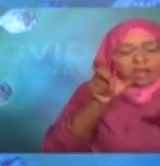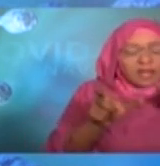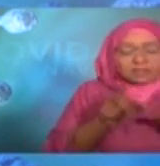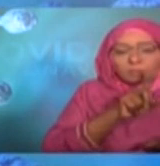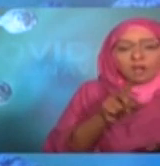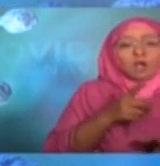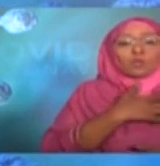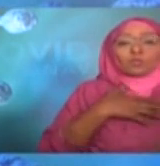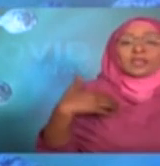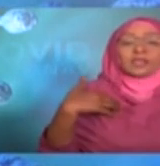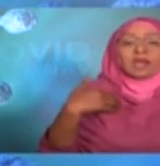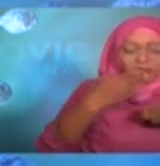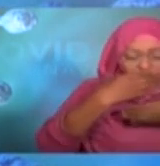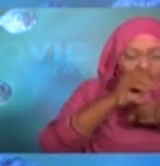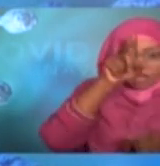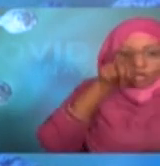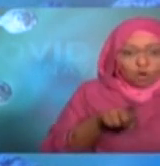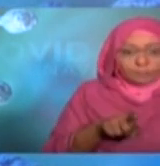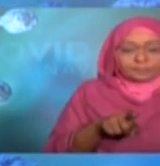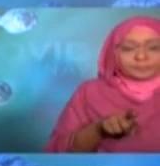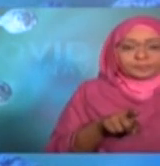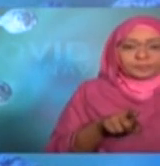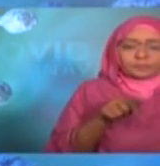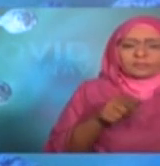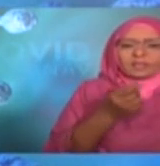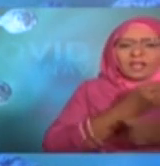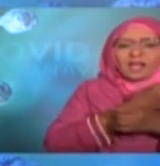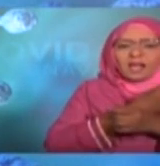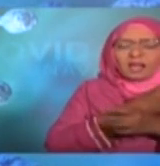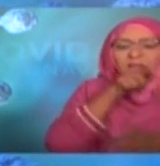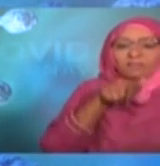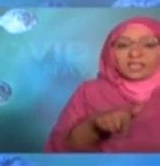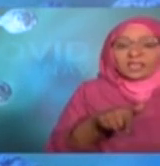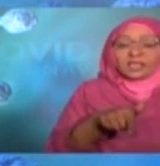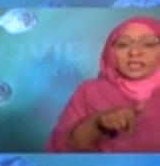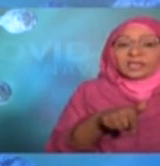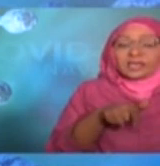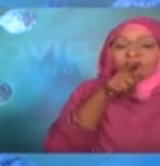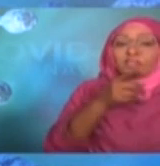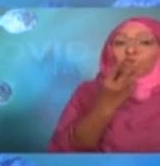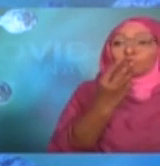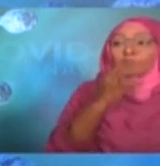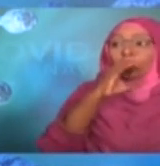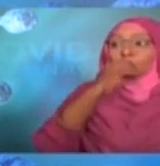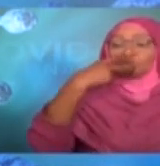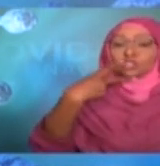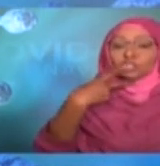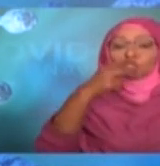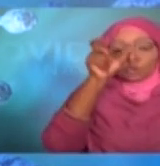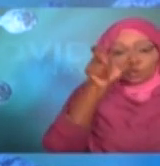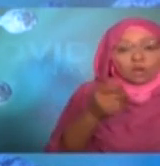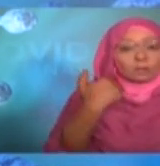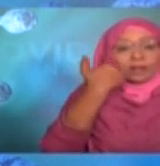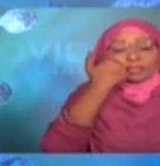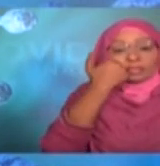النتيجة بتاعت الفحص اليوم لم تصل بعد، آخر نتيجة كانت نتيجة الأمس، وكان فيها 325 حالة جديدة، وده عدد